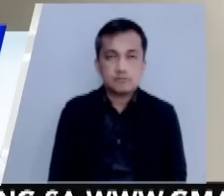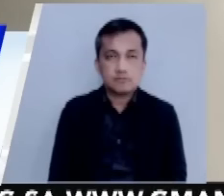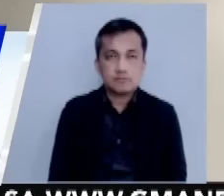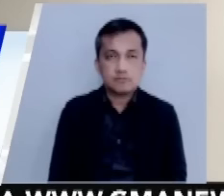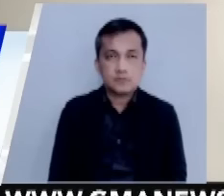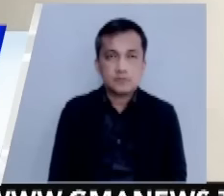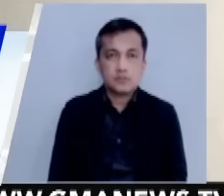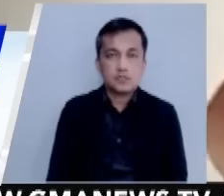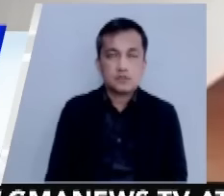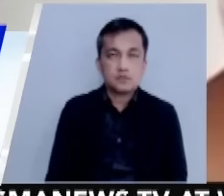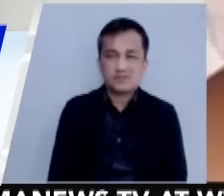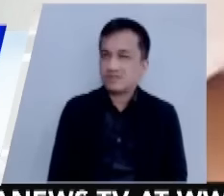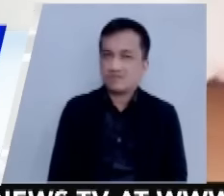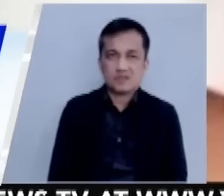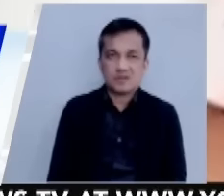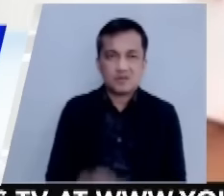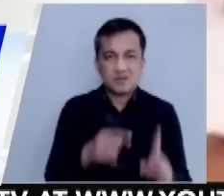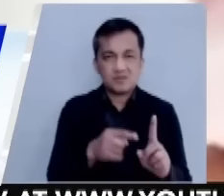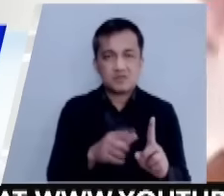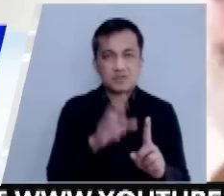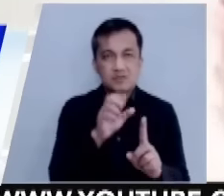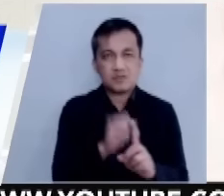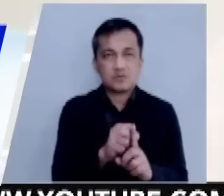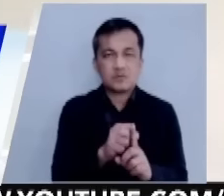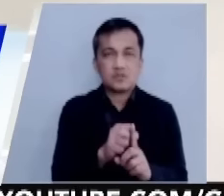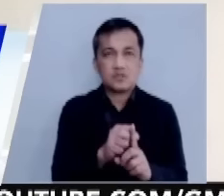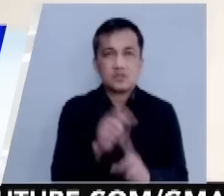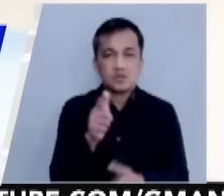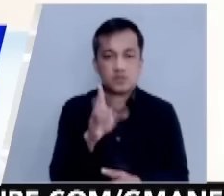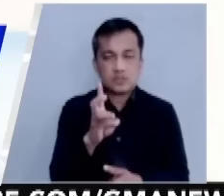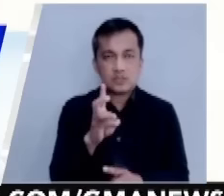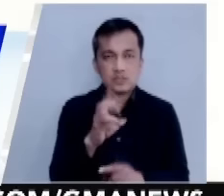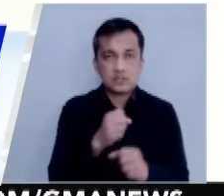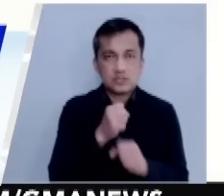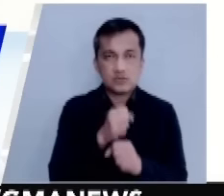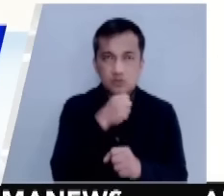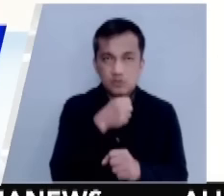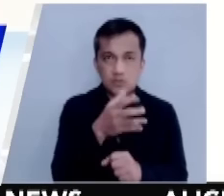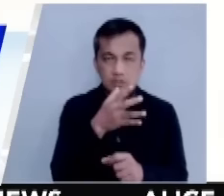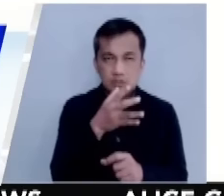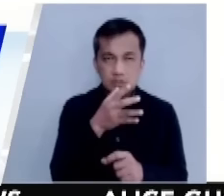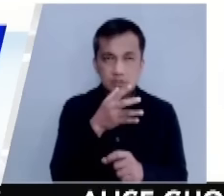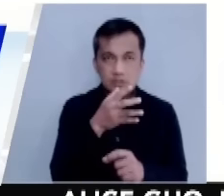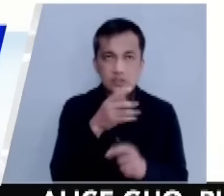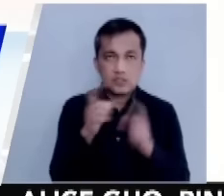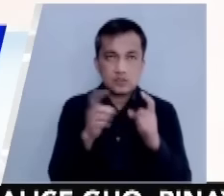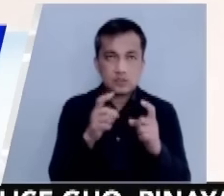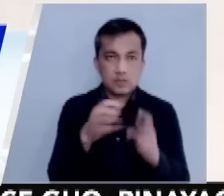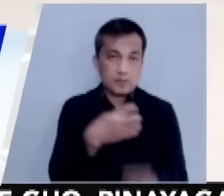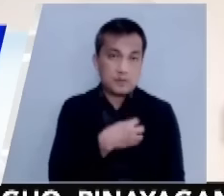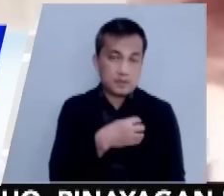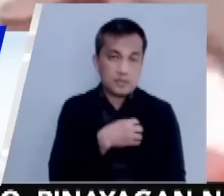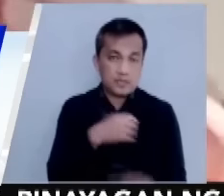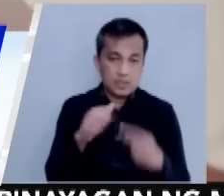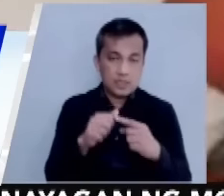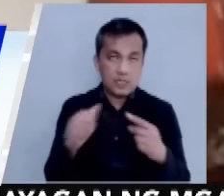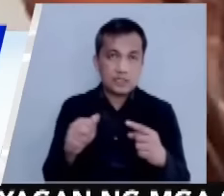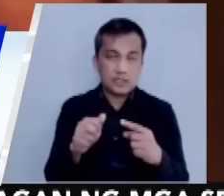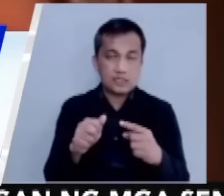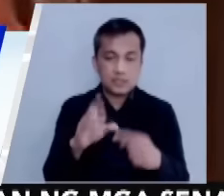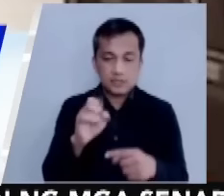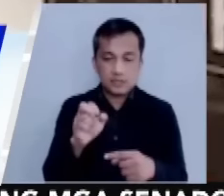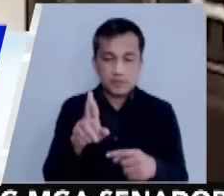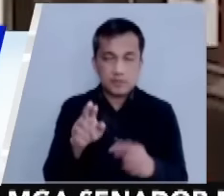Hindi na nakapalag ang 26 na taong gulang na nanay na ito sa entrapment operation ng PNP Anti-Cybercrime Group sa